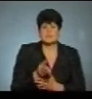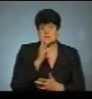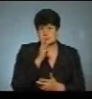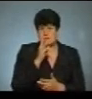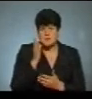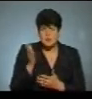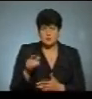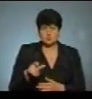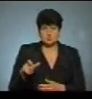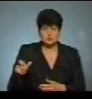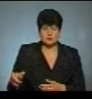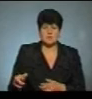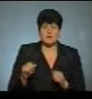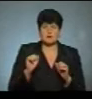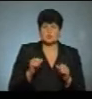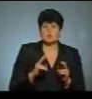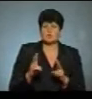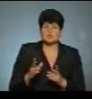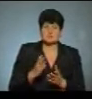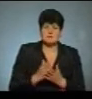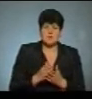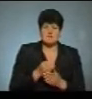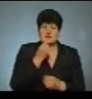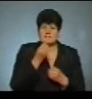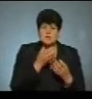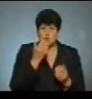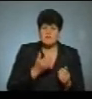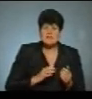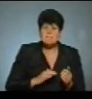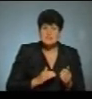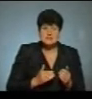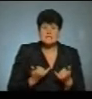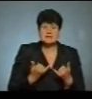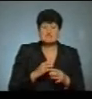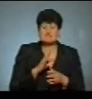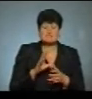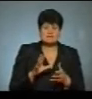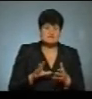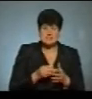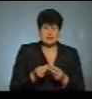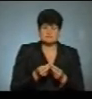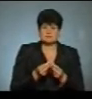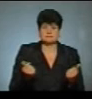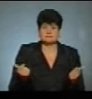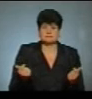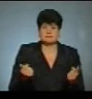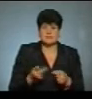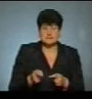зарплату людям. Можливо, хтось мав квітковий бізнес, який взагалі зник, так, і все